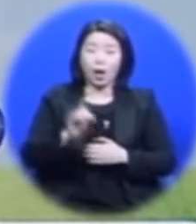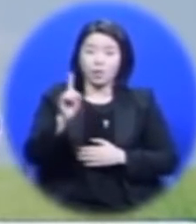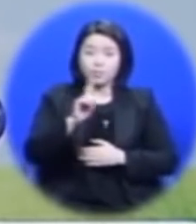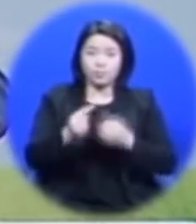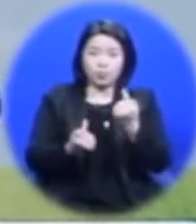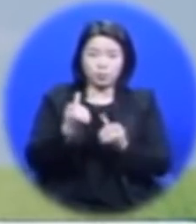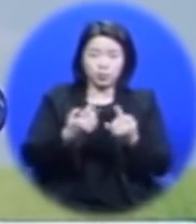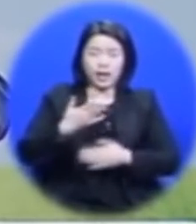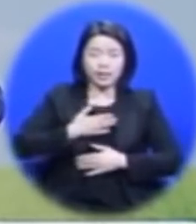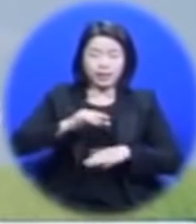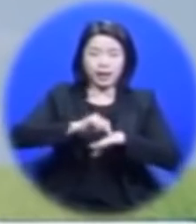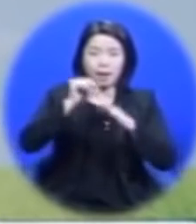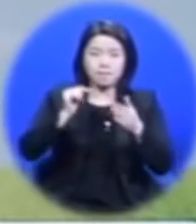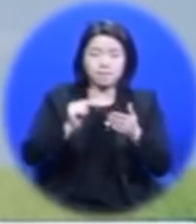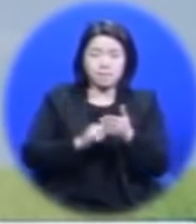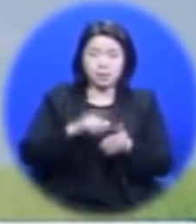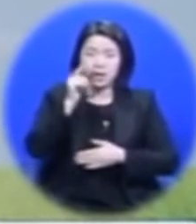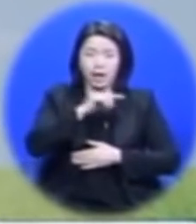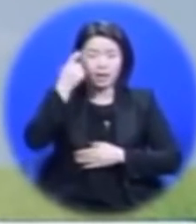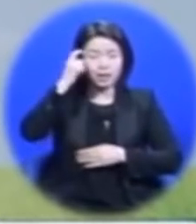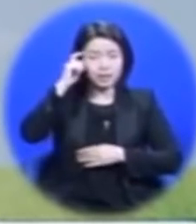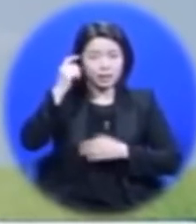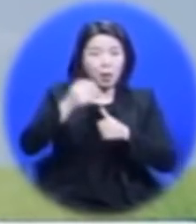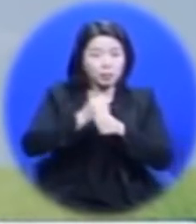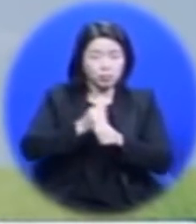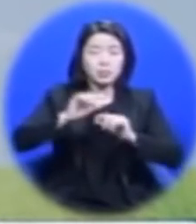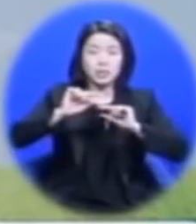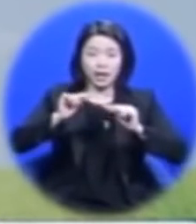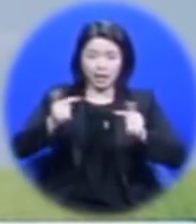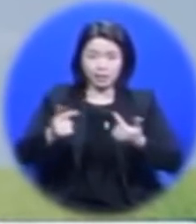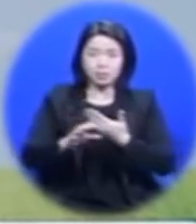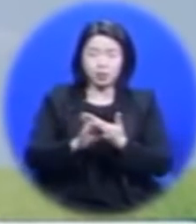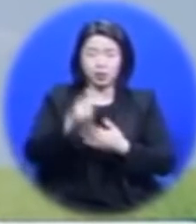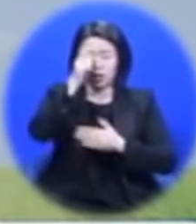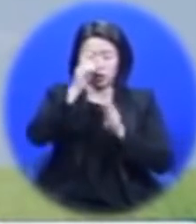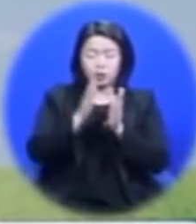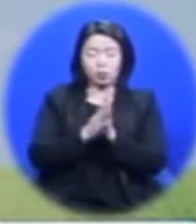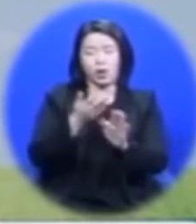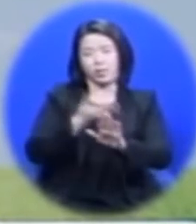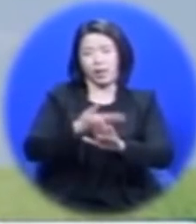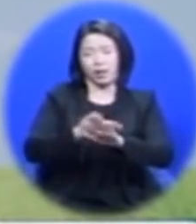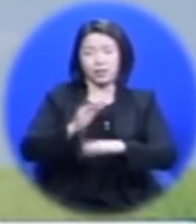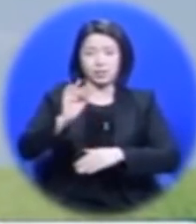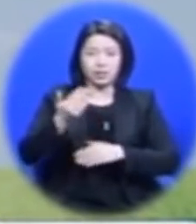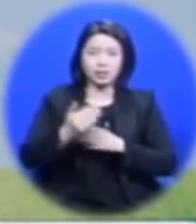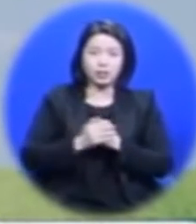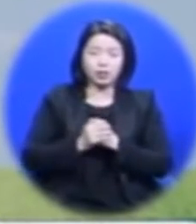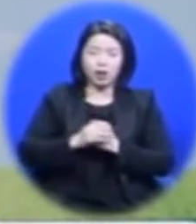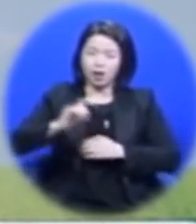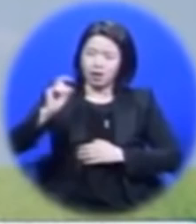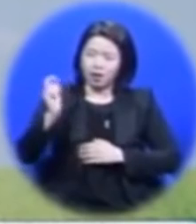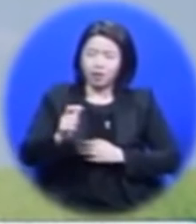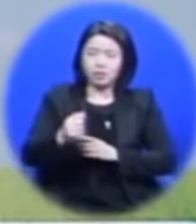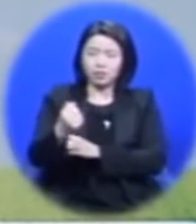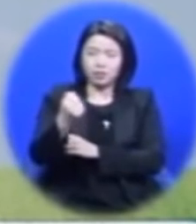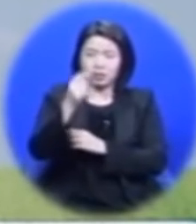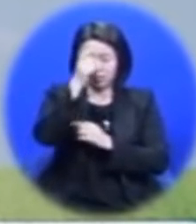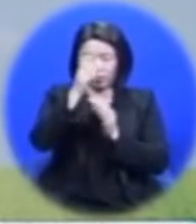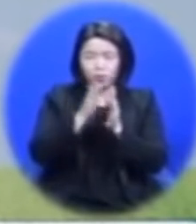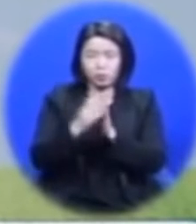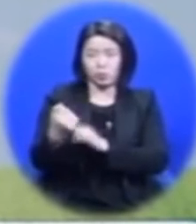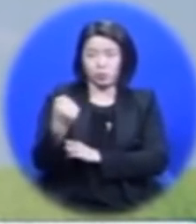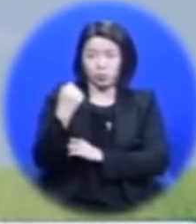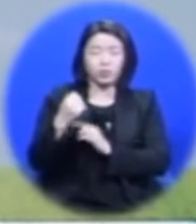무엇보다도 내가 마음에 악한 생각을 품지 않으면 기도가 달라진다니까요. 강력한 기도의 사람이